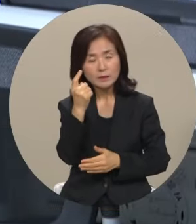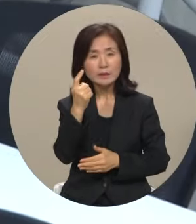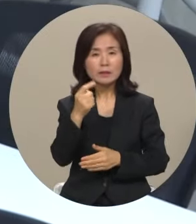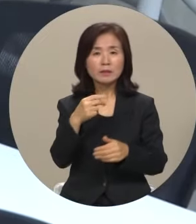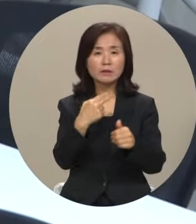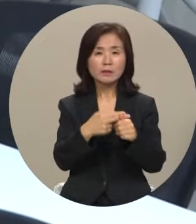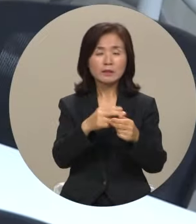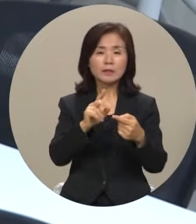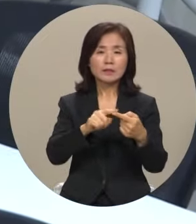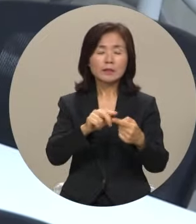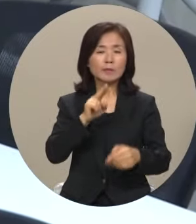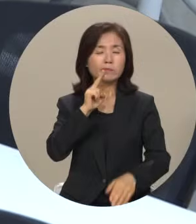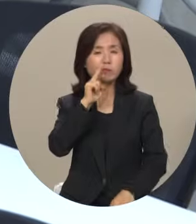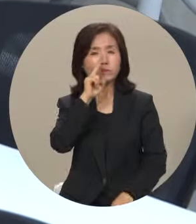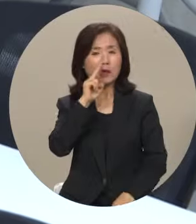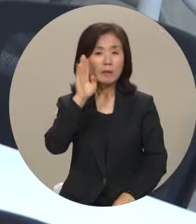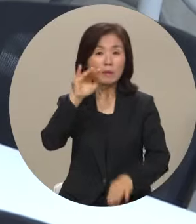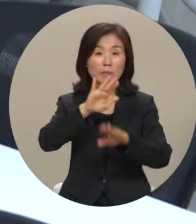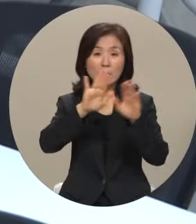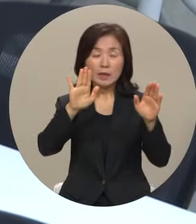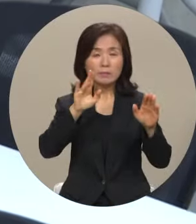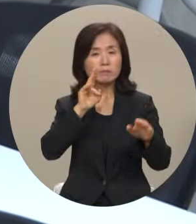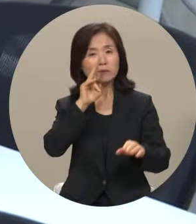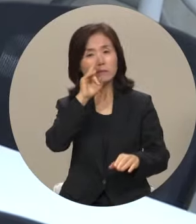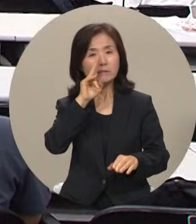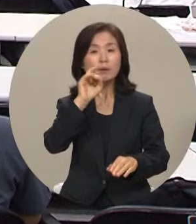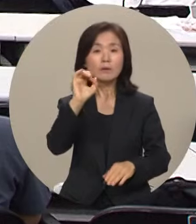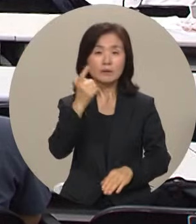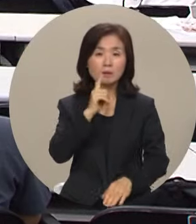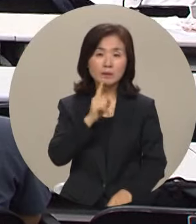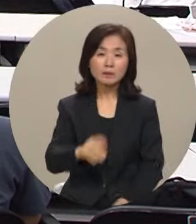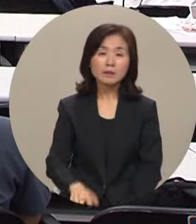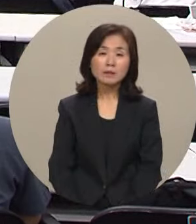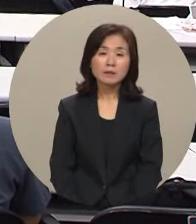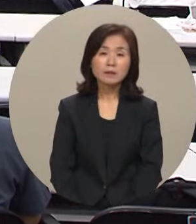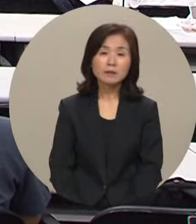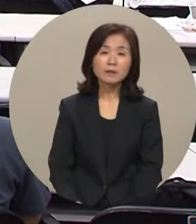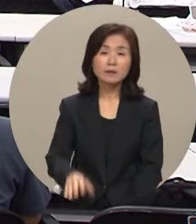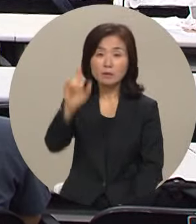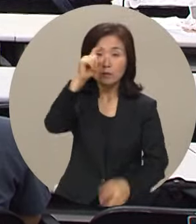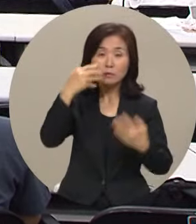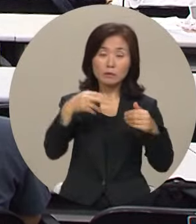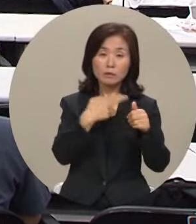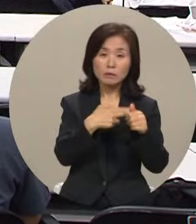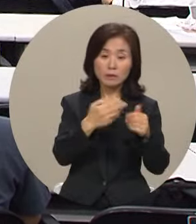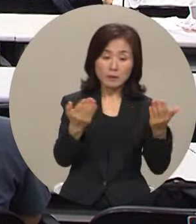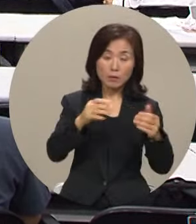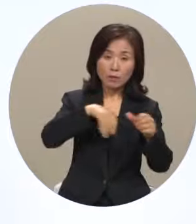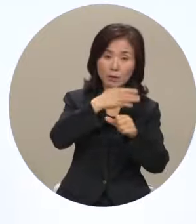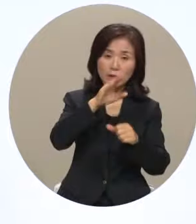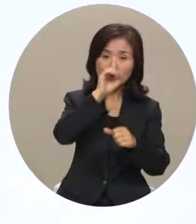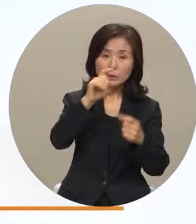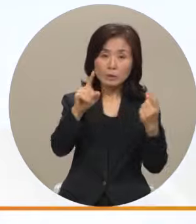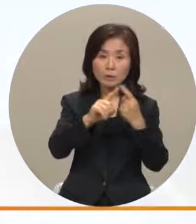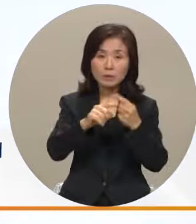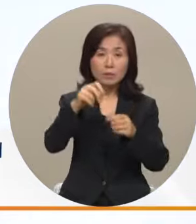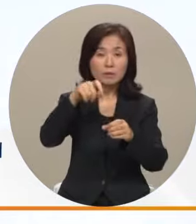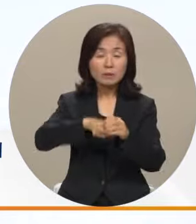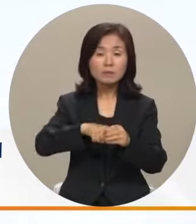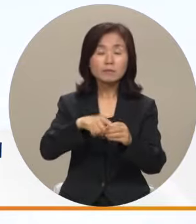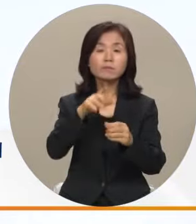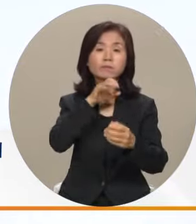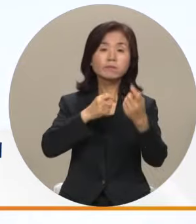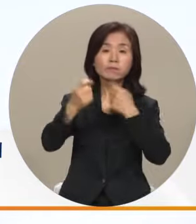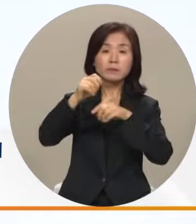교직에 대한 회의가 커진게 원인이라고 분석합니다 정부가 교사들의 근무환경을 개선하겠다며 민원 시스템을